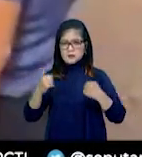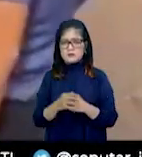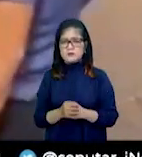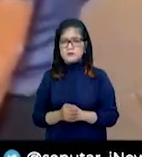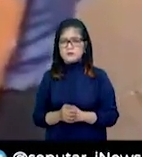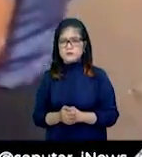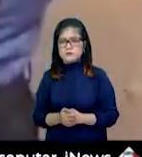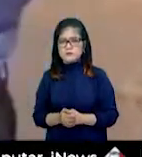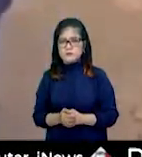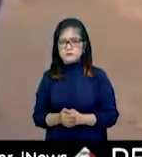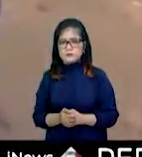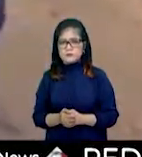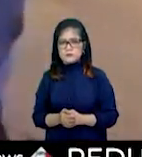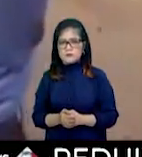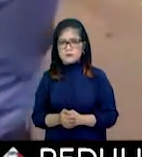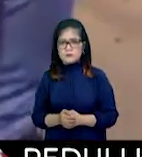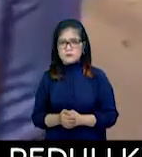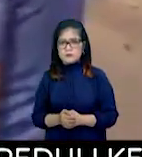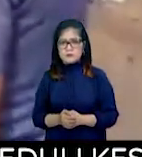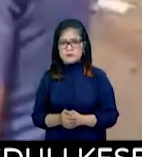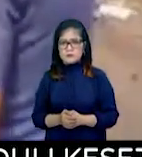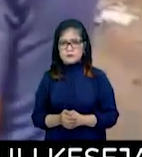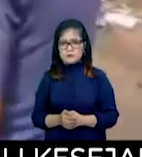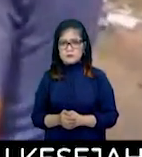Wildan Hidayat Al news melaporkan ke